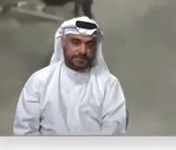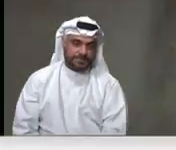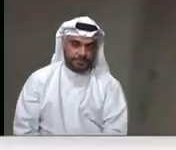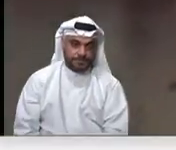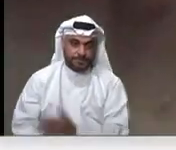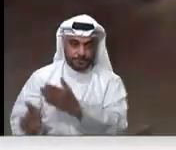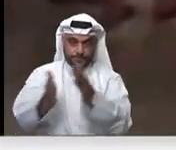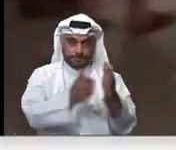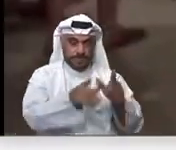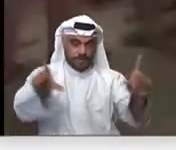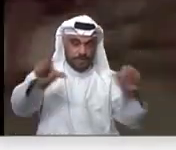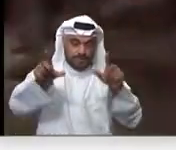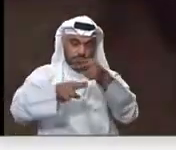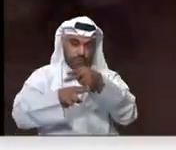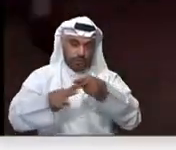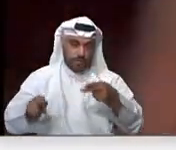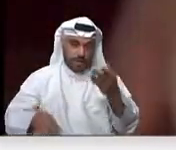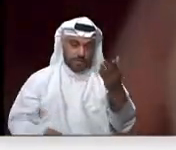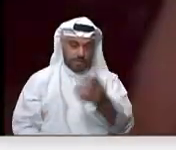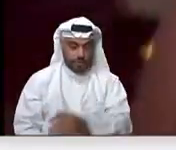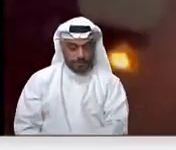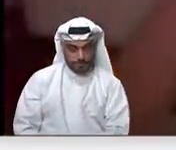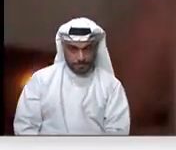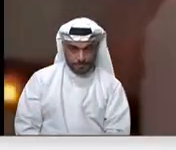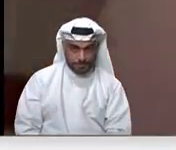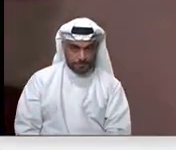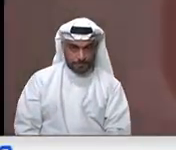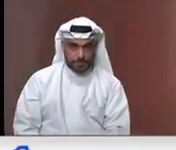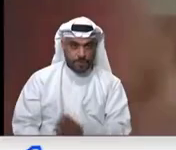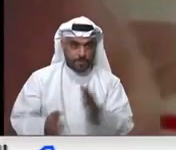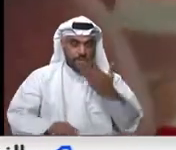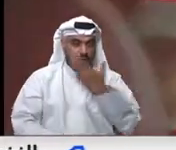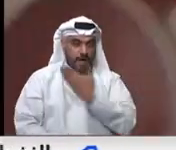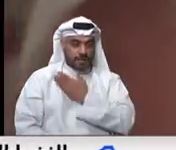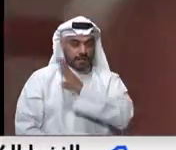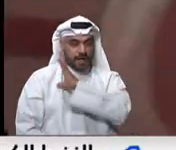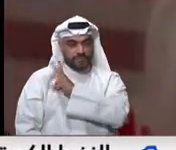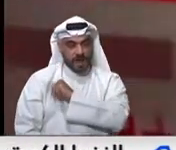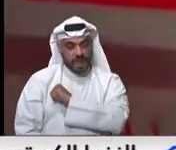سعاد الإمام، تلفزيون دولة الكويت، غزة فلسطين.